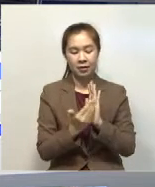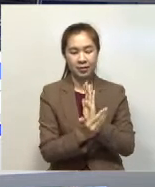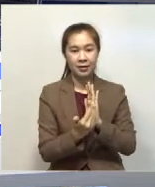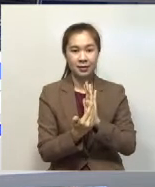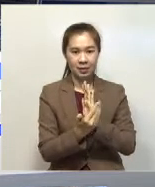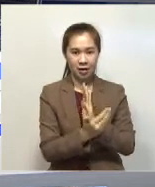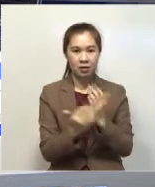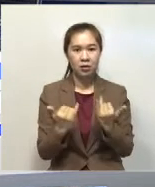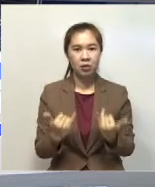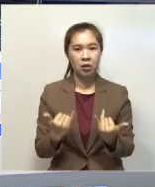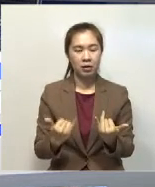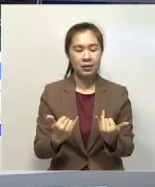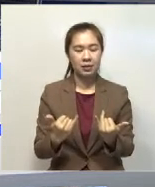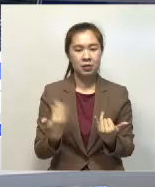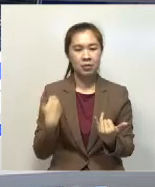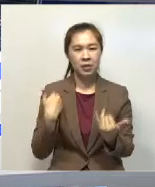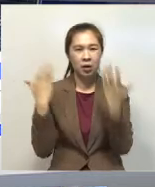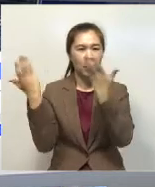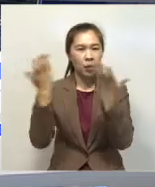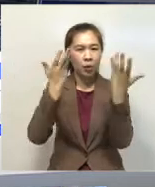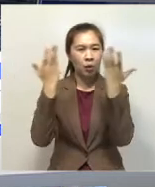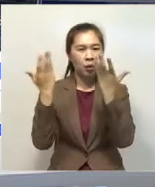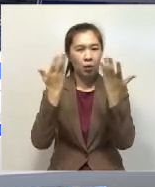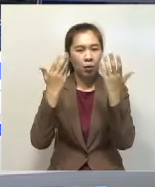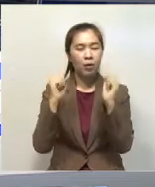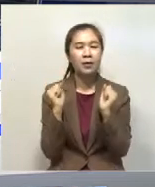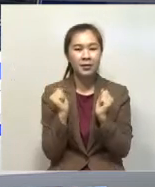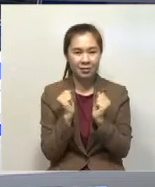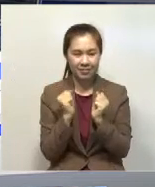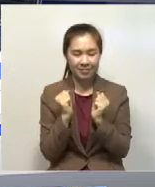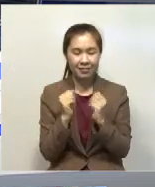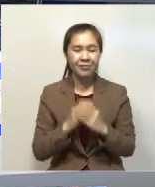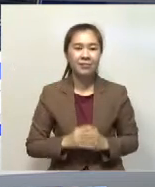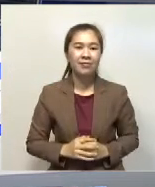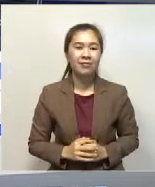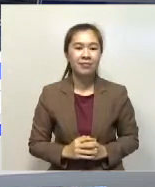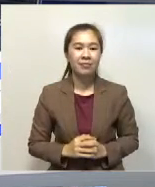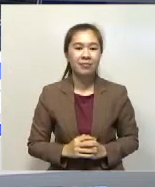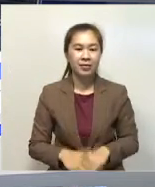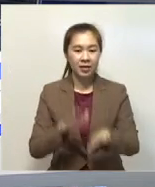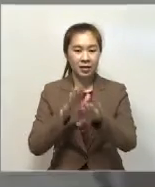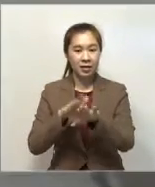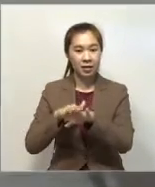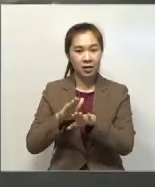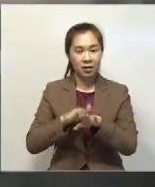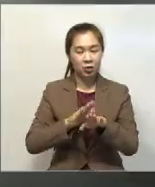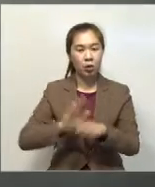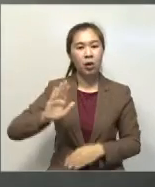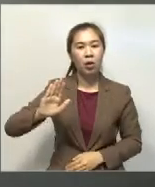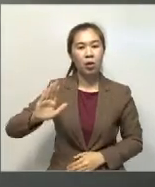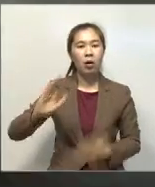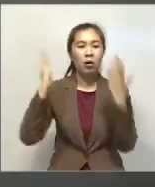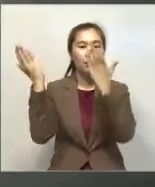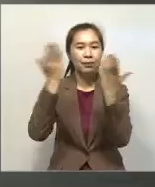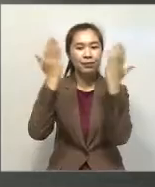คอีสานตอนนี้หลายๆจังหวัดอากาศก็เริ่มลดลงก็คือเย็นลงเรื่อยๆแล้วค่ะโดยคำเตือนจากกรมอุตุนิยมวิทยานะ